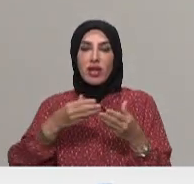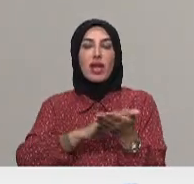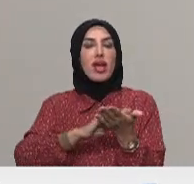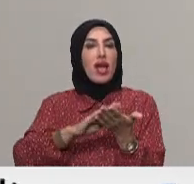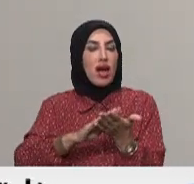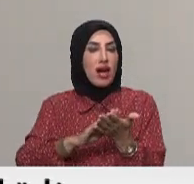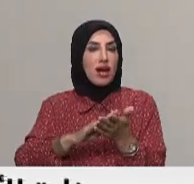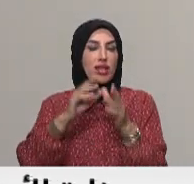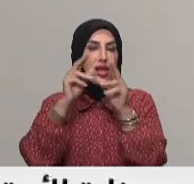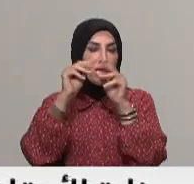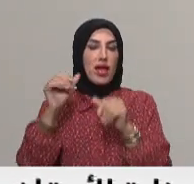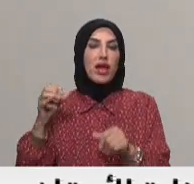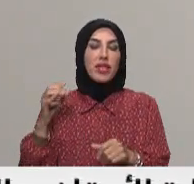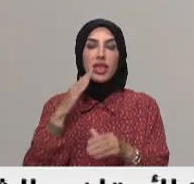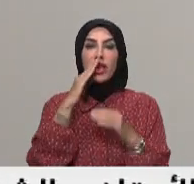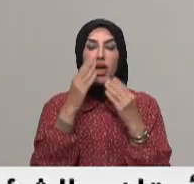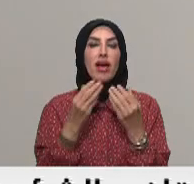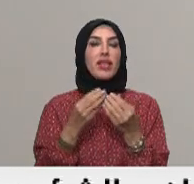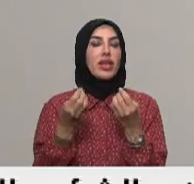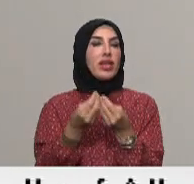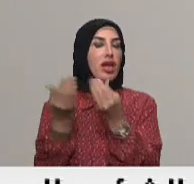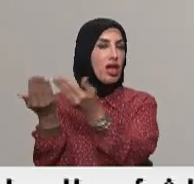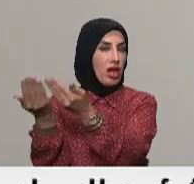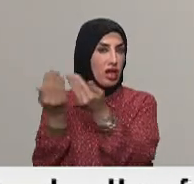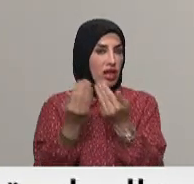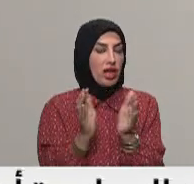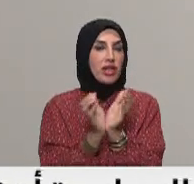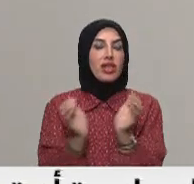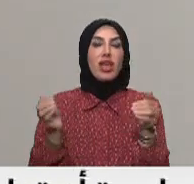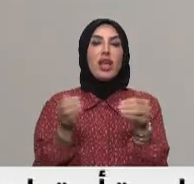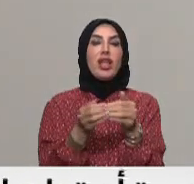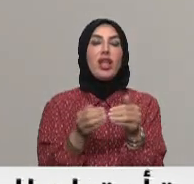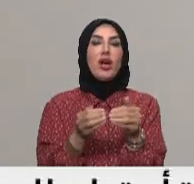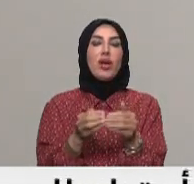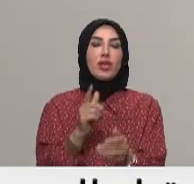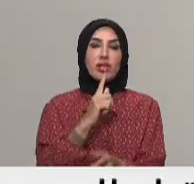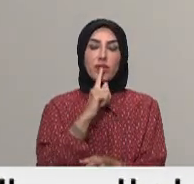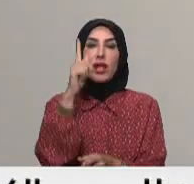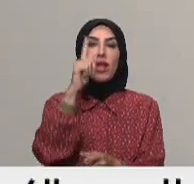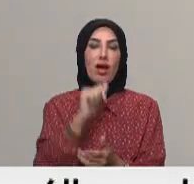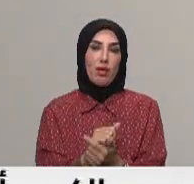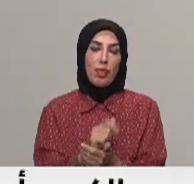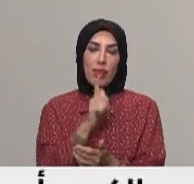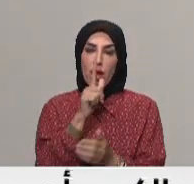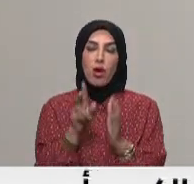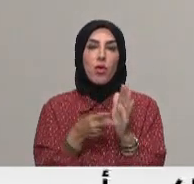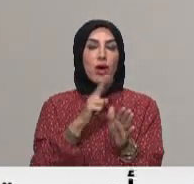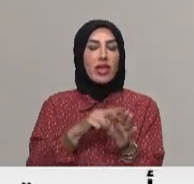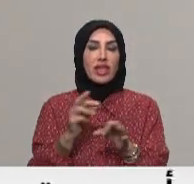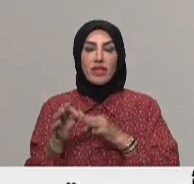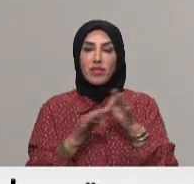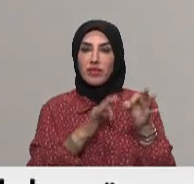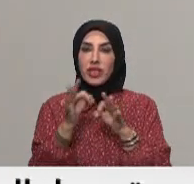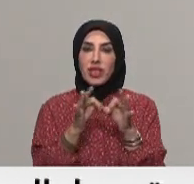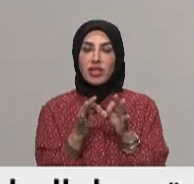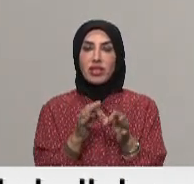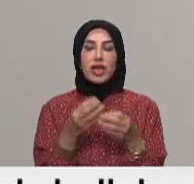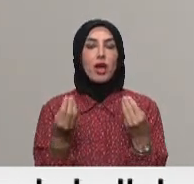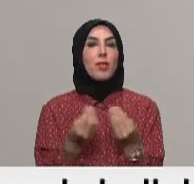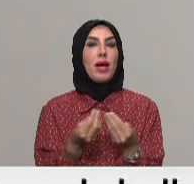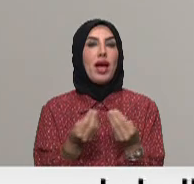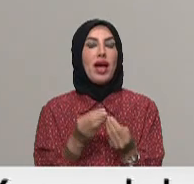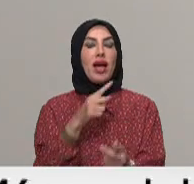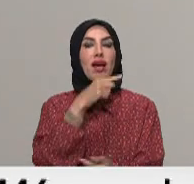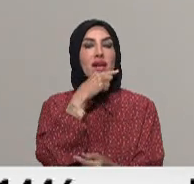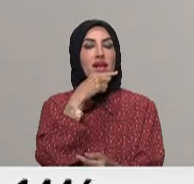على السلاح القادم لحزب الله، يطالبون أيضا بتنسيق مع الطرف الروسي، وهذا